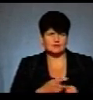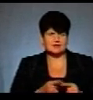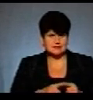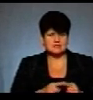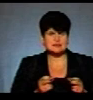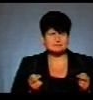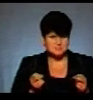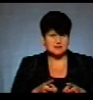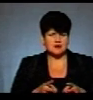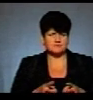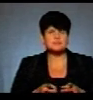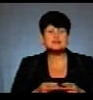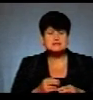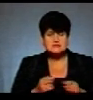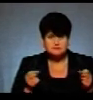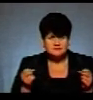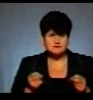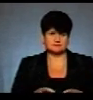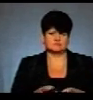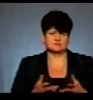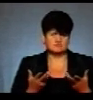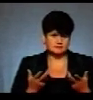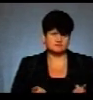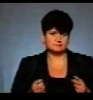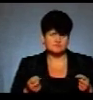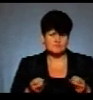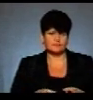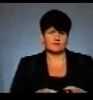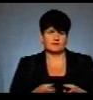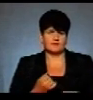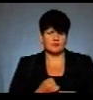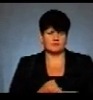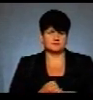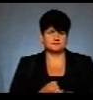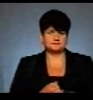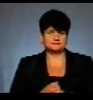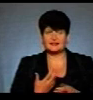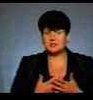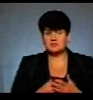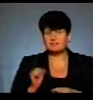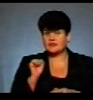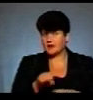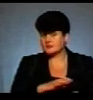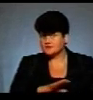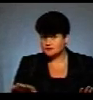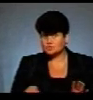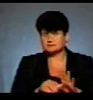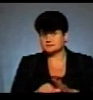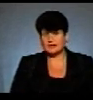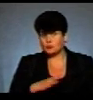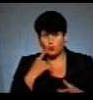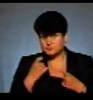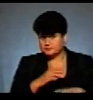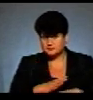спеціальне пошкодження, спеціальне, це умисне, так, це умисне. Ніби не вдарив, ніби не принизив, не